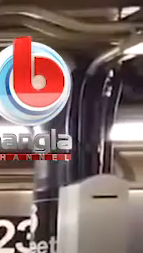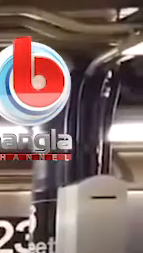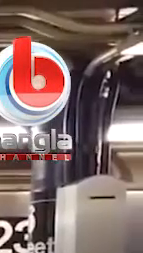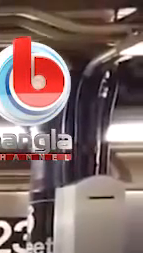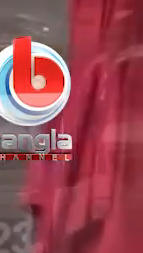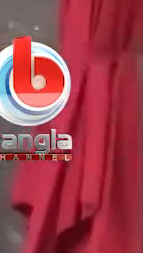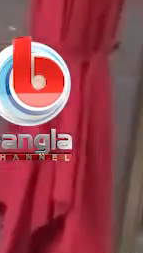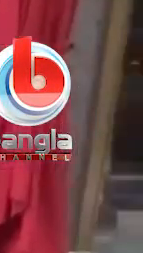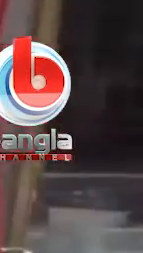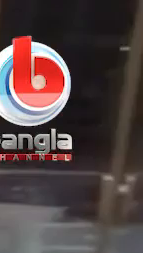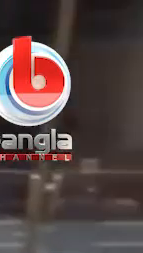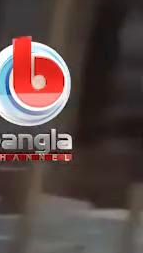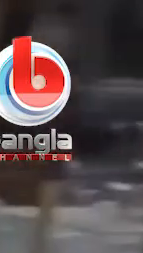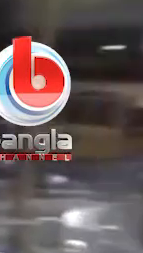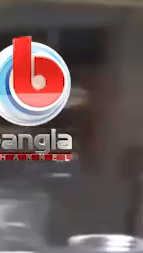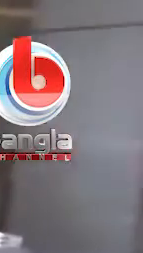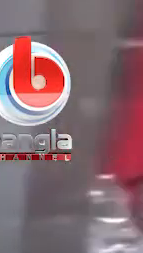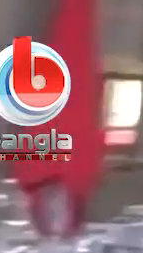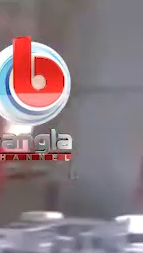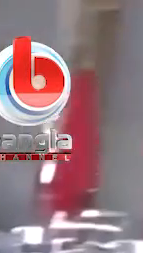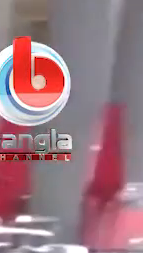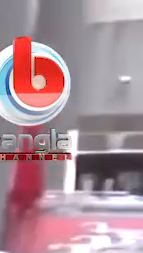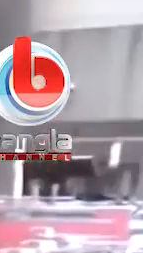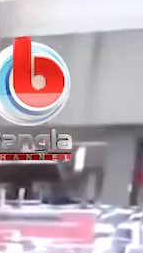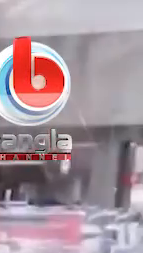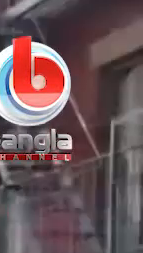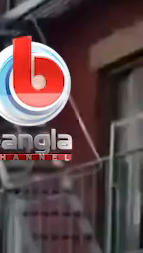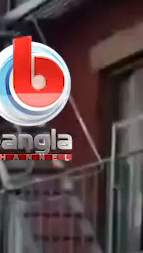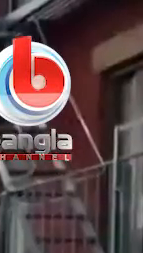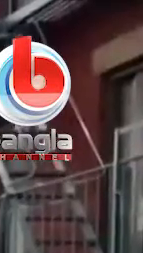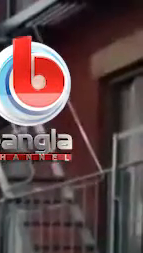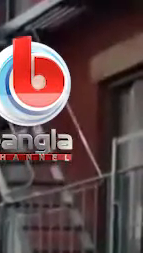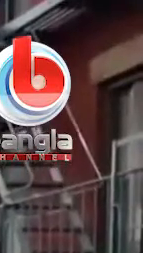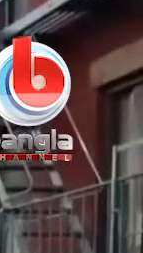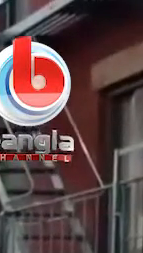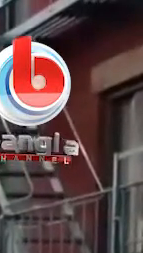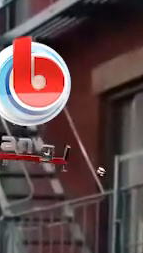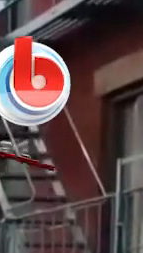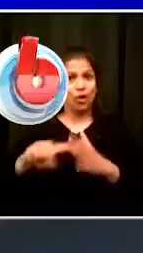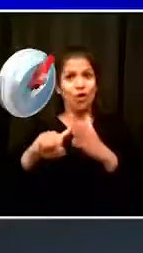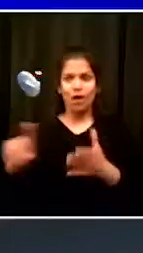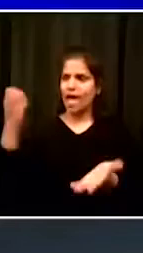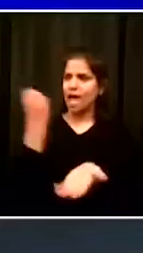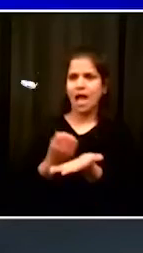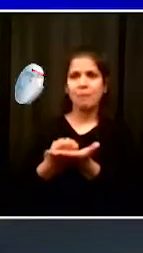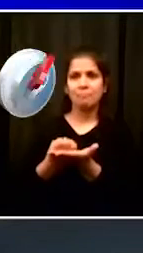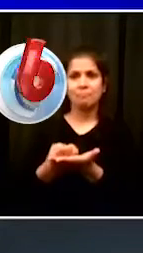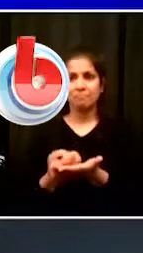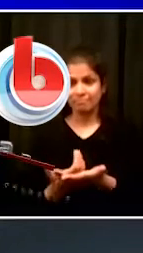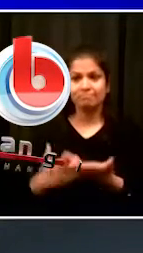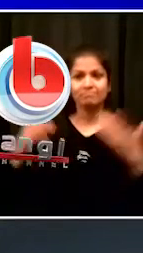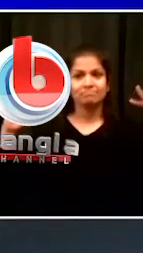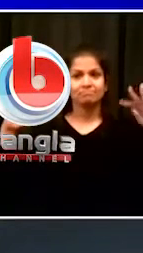হাজারো স্বজন ও প্রতিবেশীর মৃত্যুর স্মৃতি নিয়ে প্রথম দফায় আজ থেকে লকডাউন তুলে খুলে দেওয়া হয়েছে নিউ ইয়র্ক নগরী। Every New Yorker